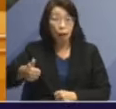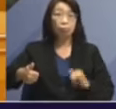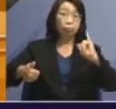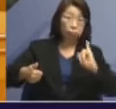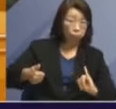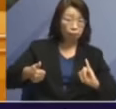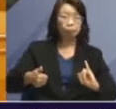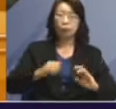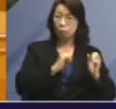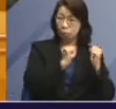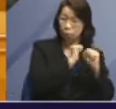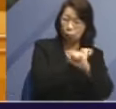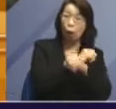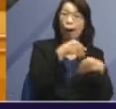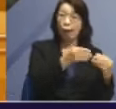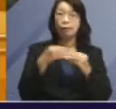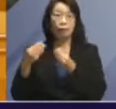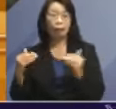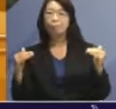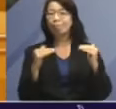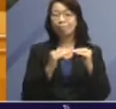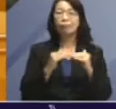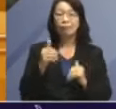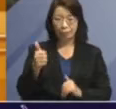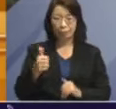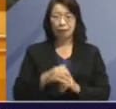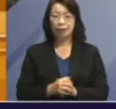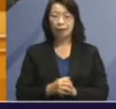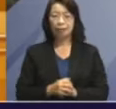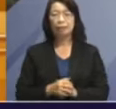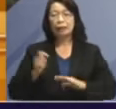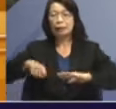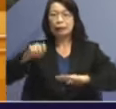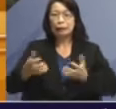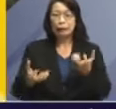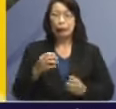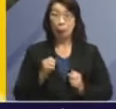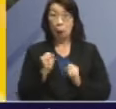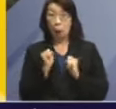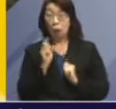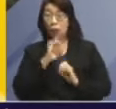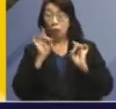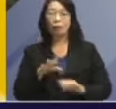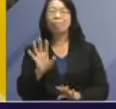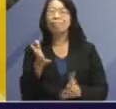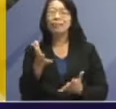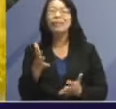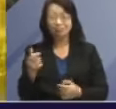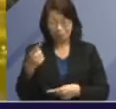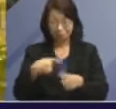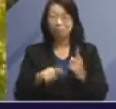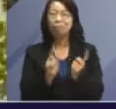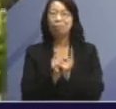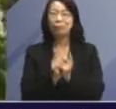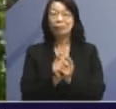ายหรือโจทก์เราให้โอกาสทุกฝ่ายศาลไม่น่ากลัวอย่างที่คิดนะครับ นอกจากนี้ศาลจังหวัดพิษ